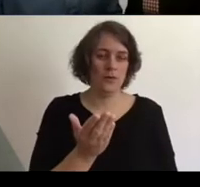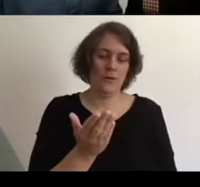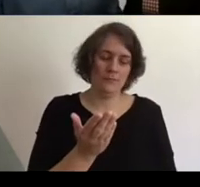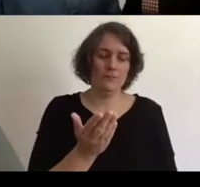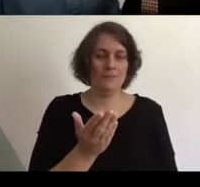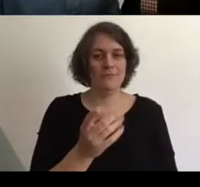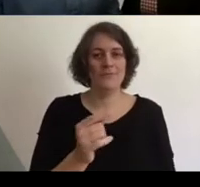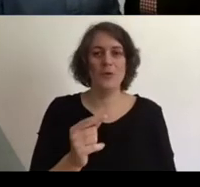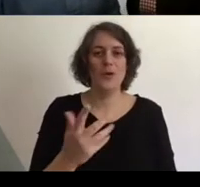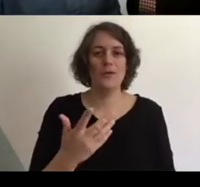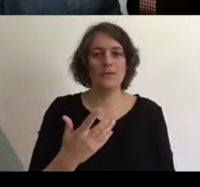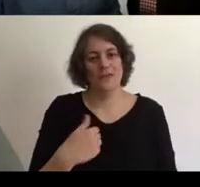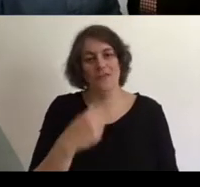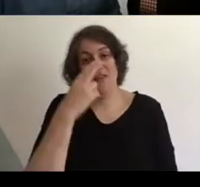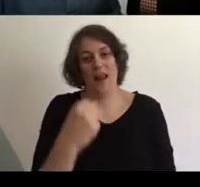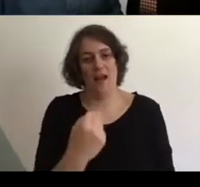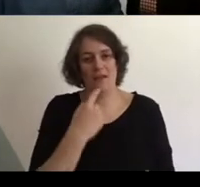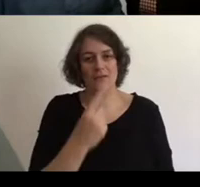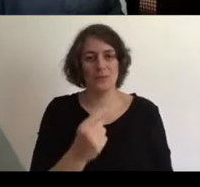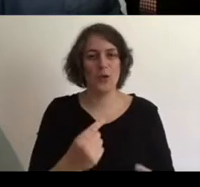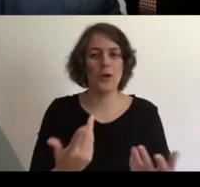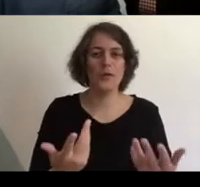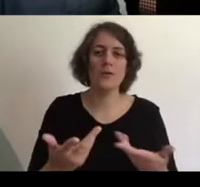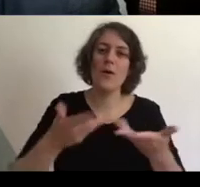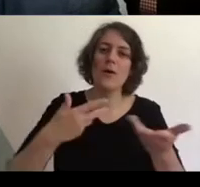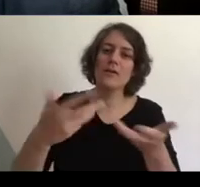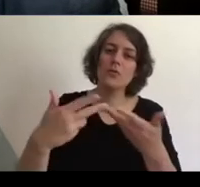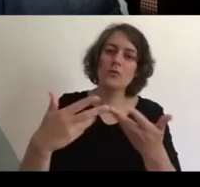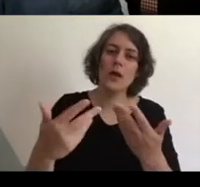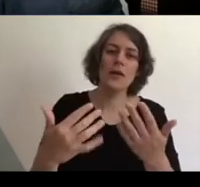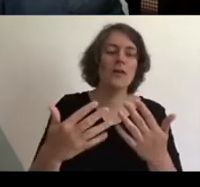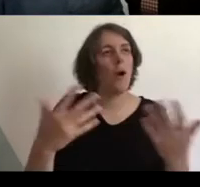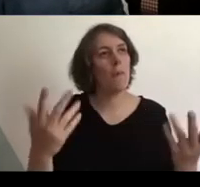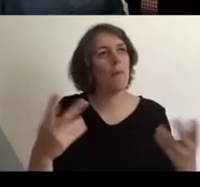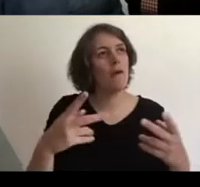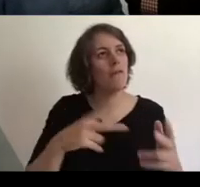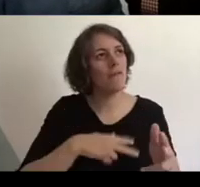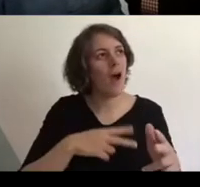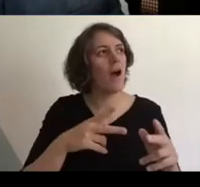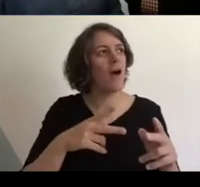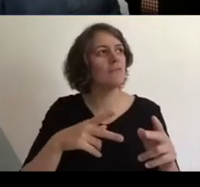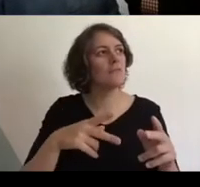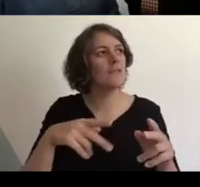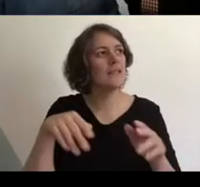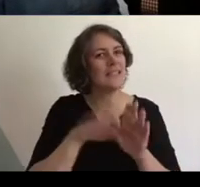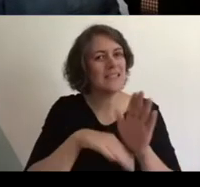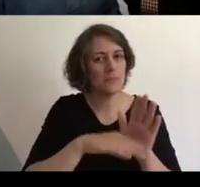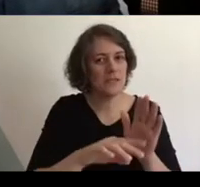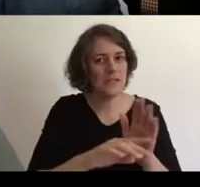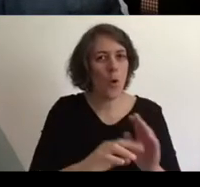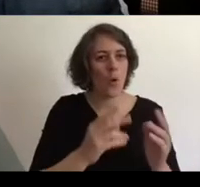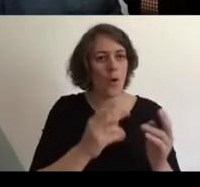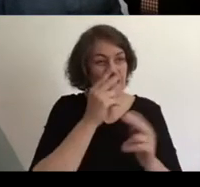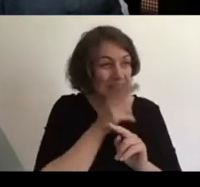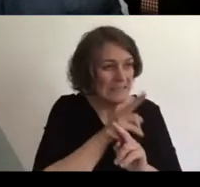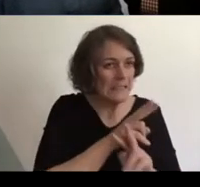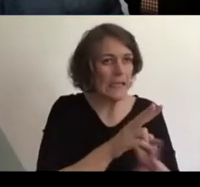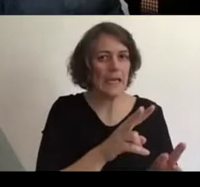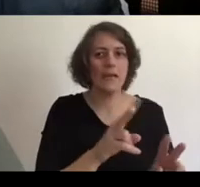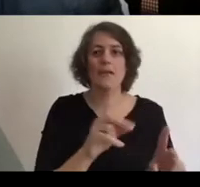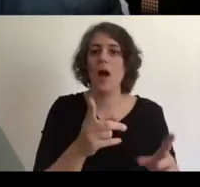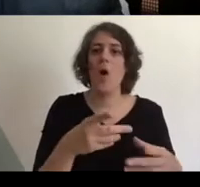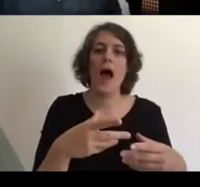ich nichts darüber sagen, dass mir in irgendeiner Form diskriminierend begegnet worden wäre. Auch mit Einladung habe ich es